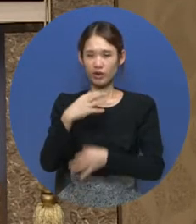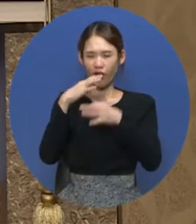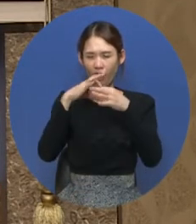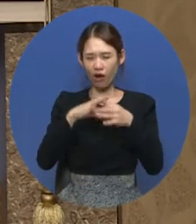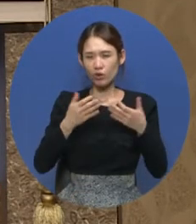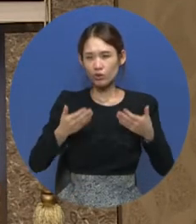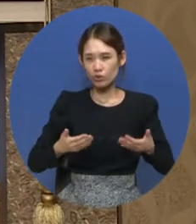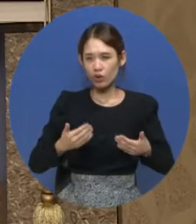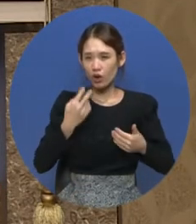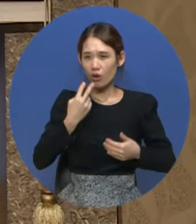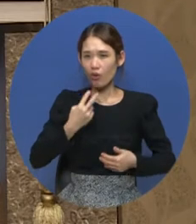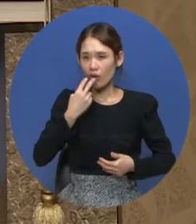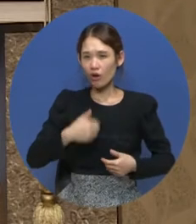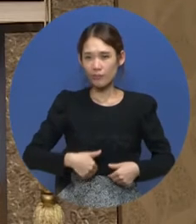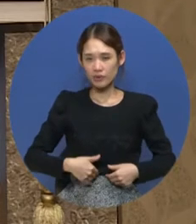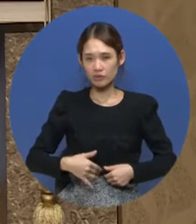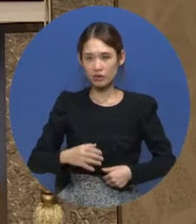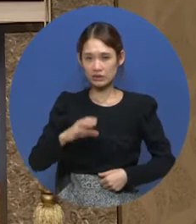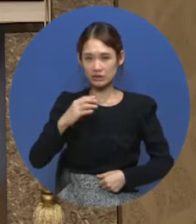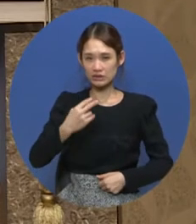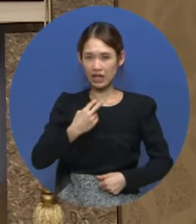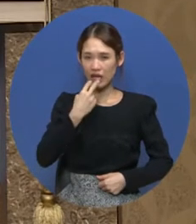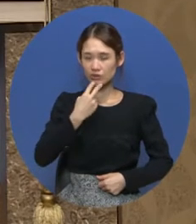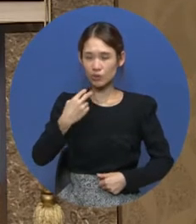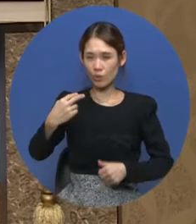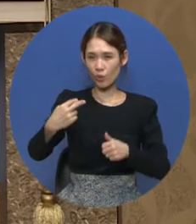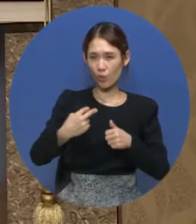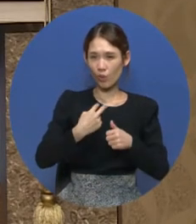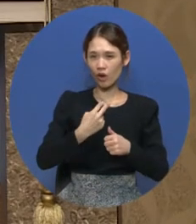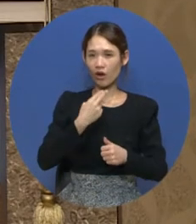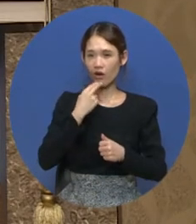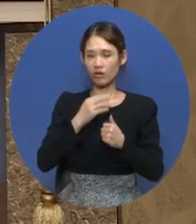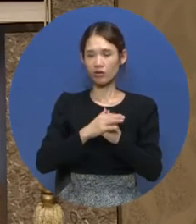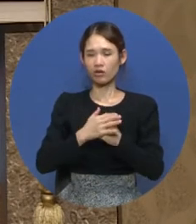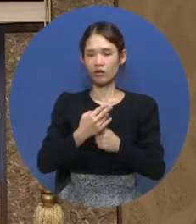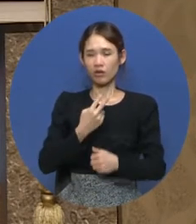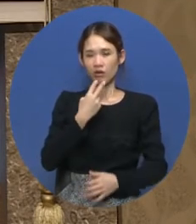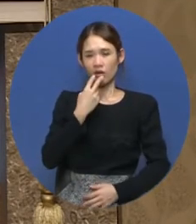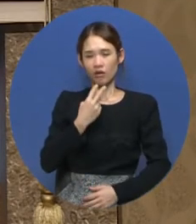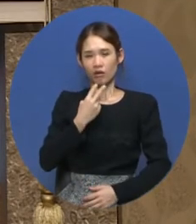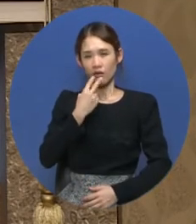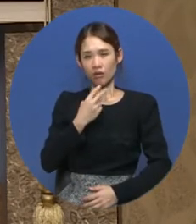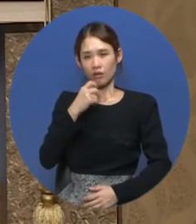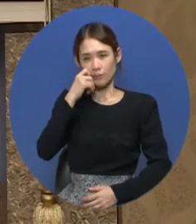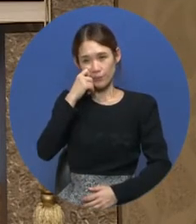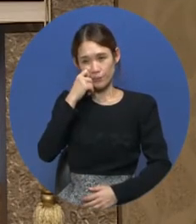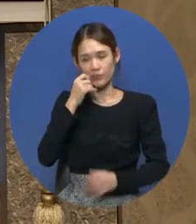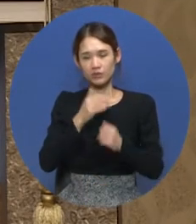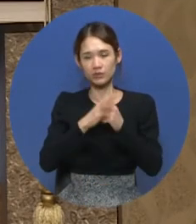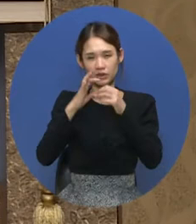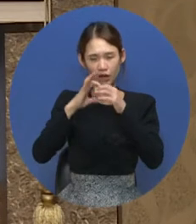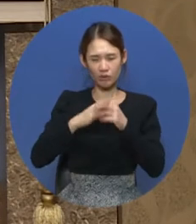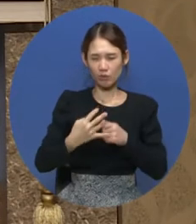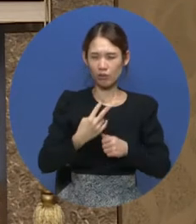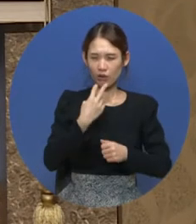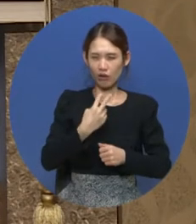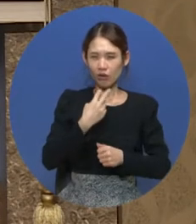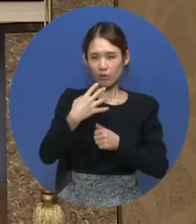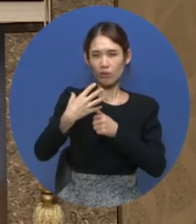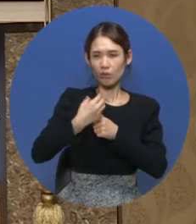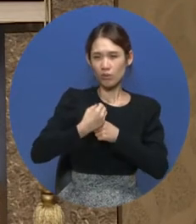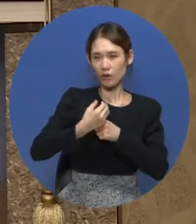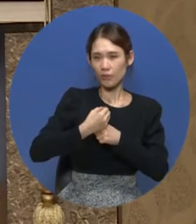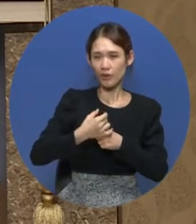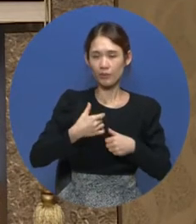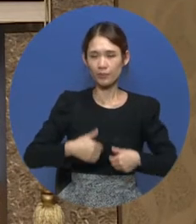되는데 산소가 공급이 안되면 숨을 보시는 거예요 그렇기 때문에 산소 공급을 계속 받아야 되는데 그 산소